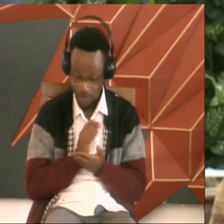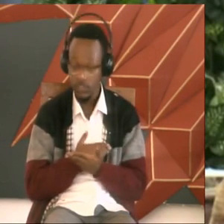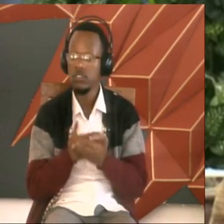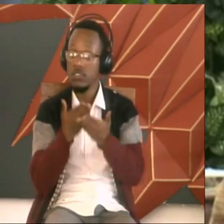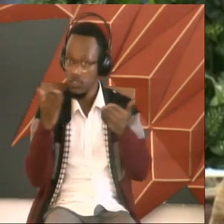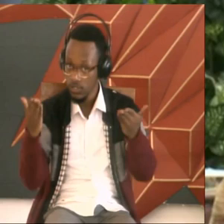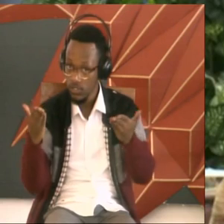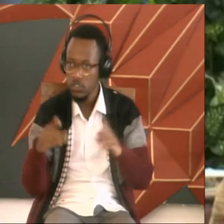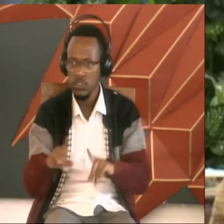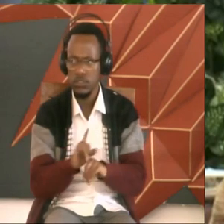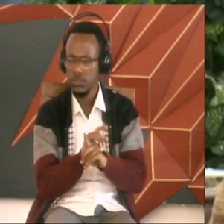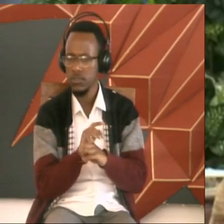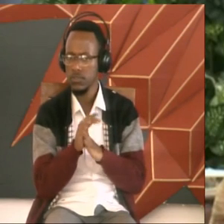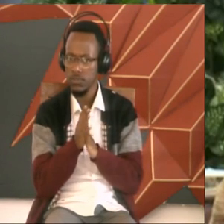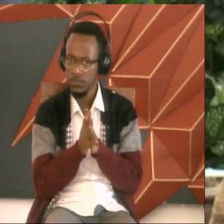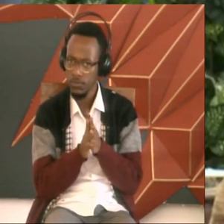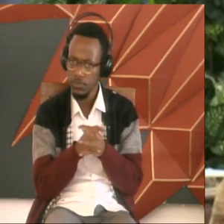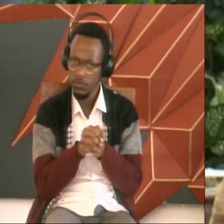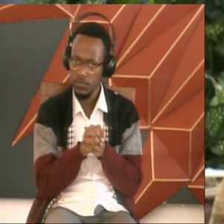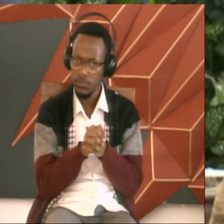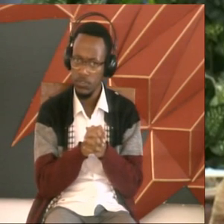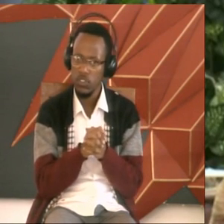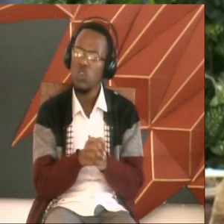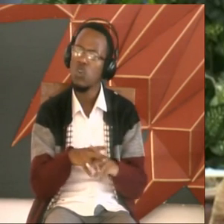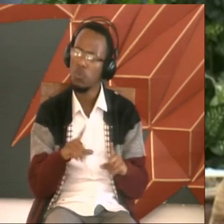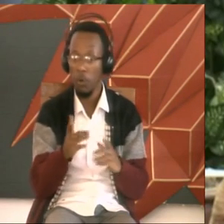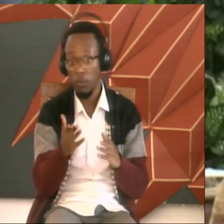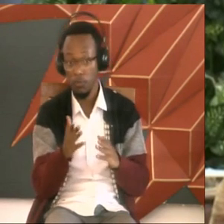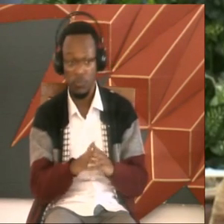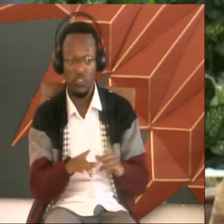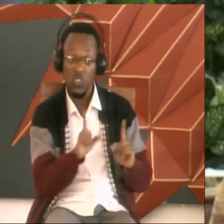yatuvugishije, nk'uko yaduhwituye.